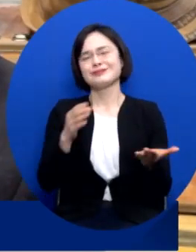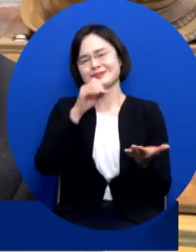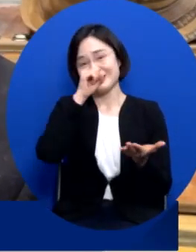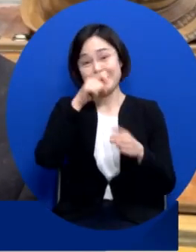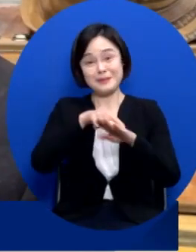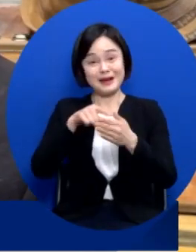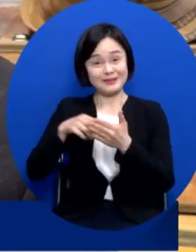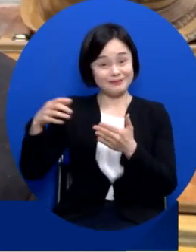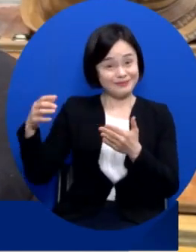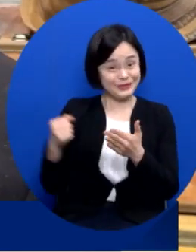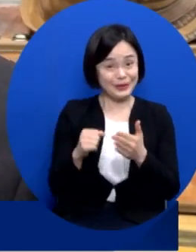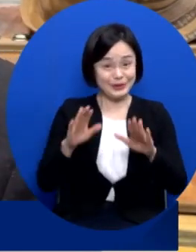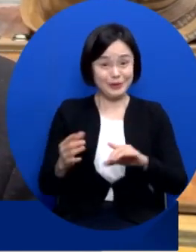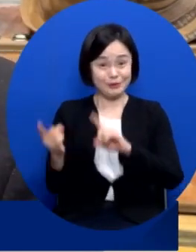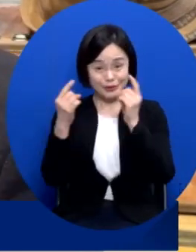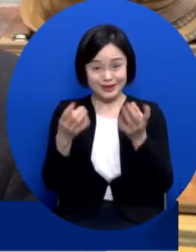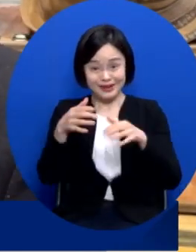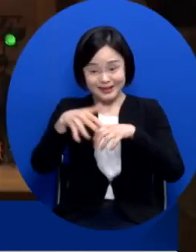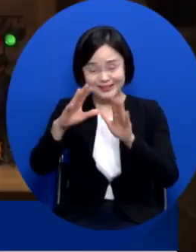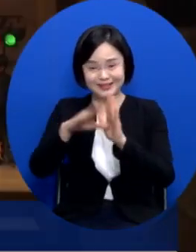마음으로 참여하게 되었습니다.